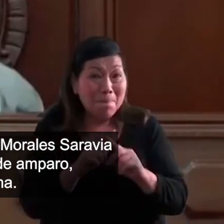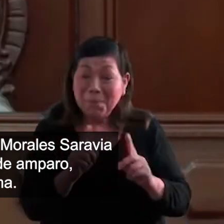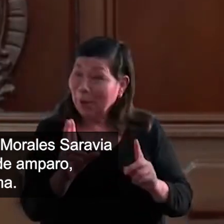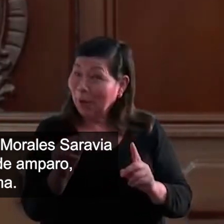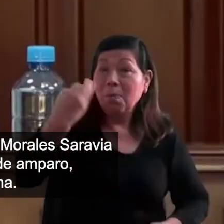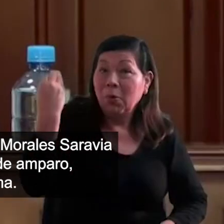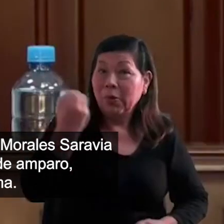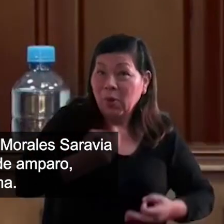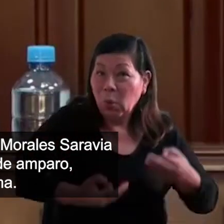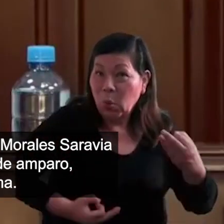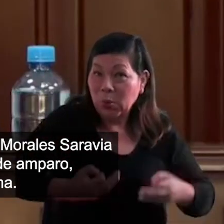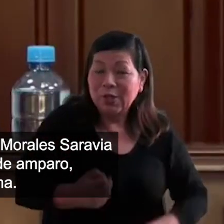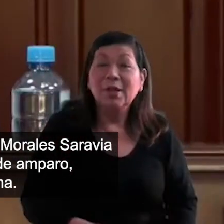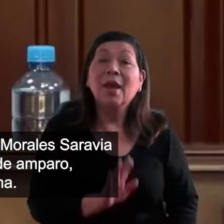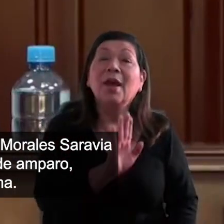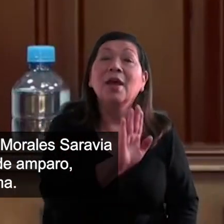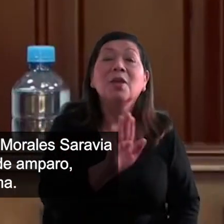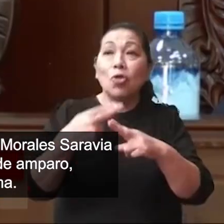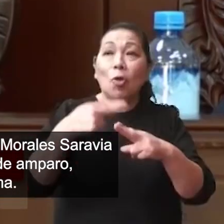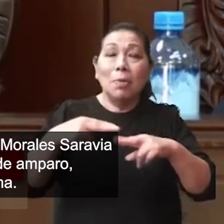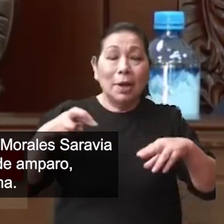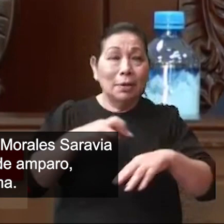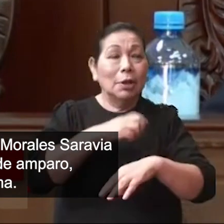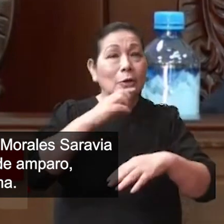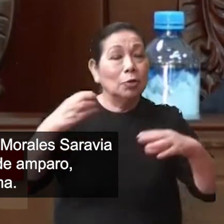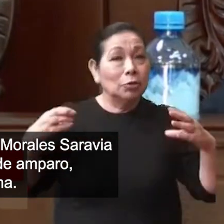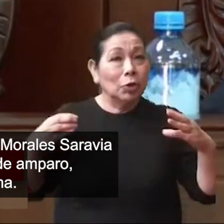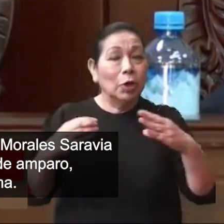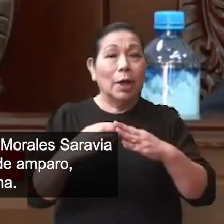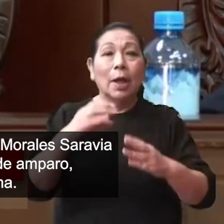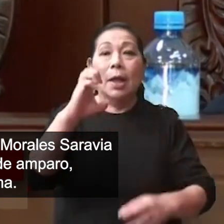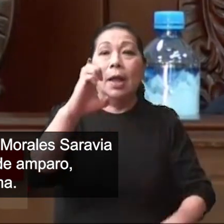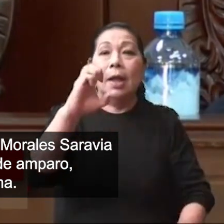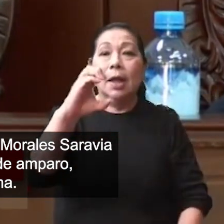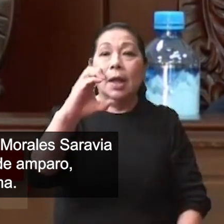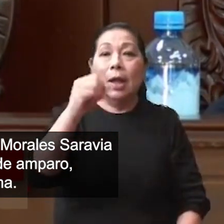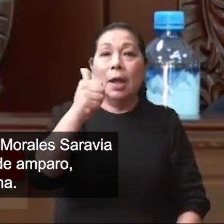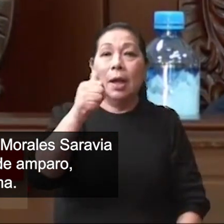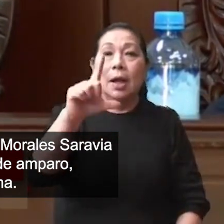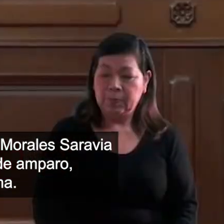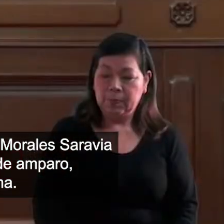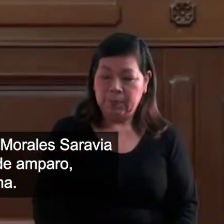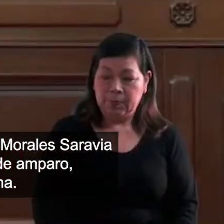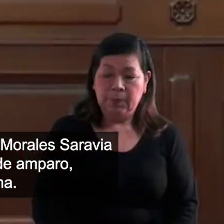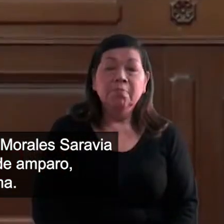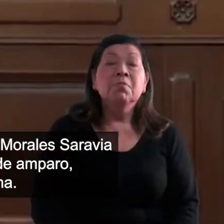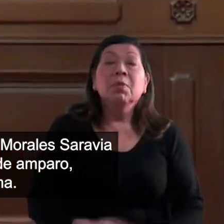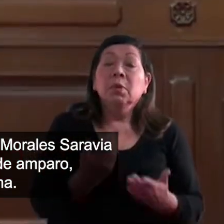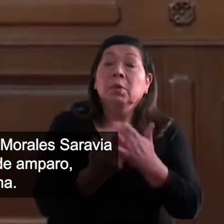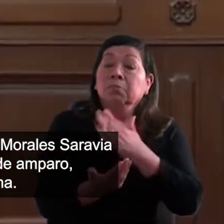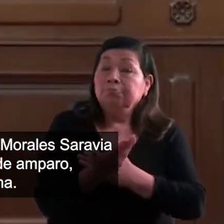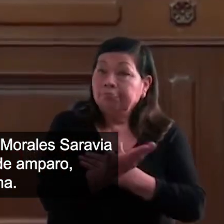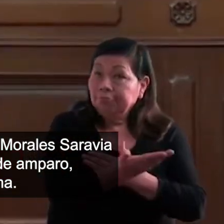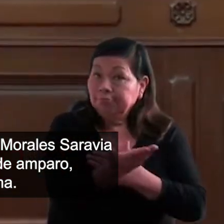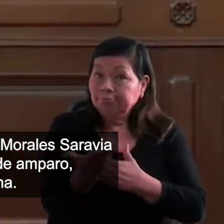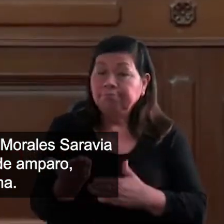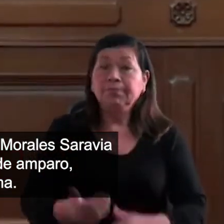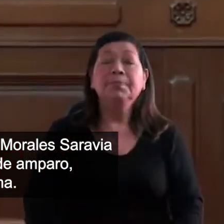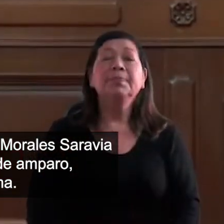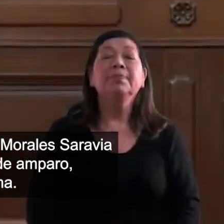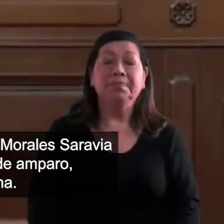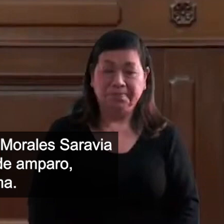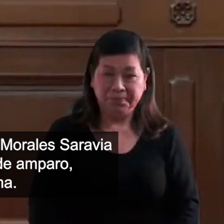Gutiérrez Tixe, Francisco Morales Sarabia, hinallataq Elder Domínguez Haro magistradokuna. Audiencia